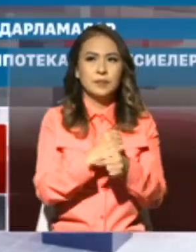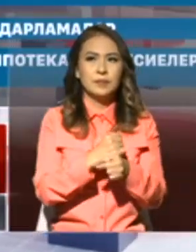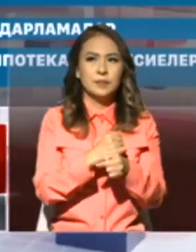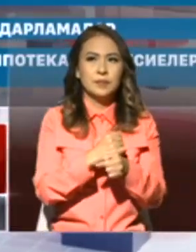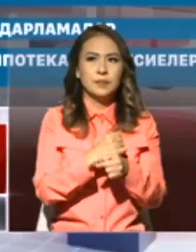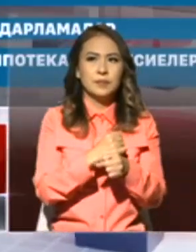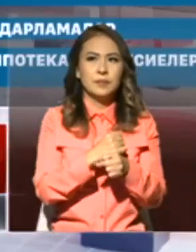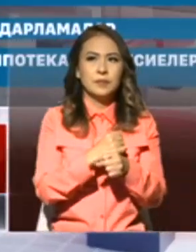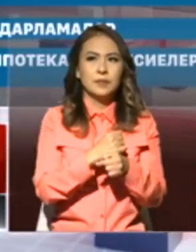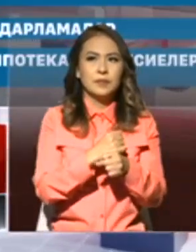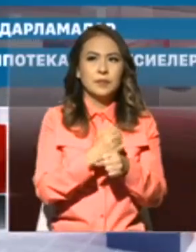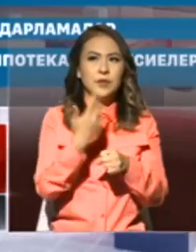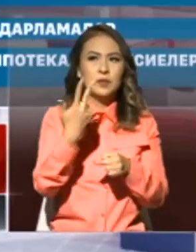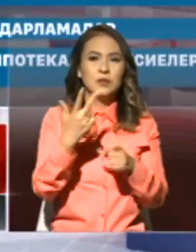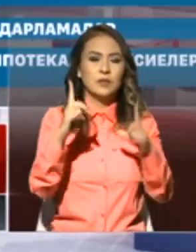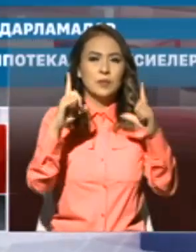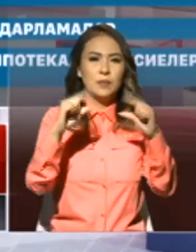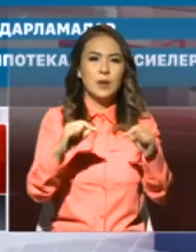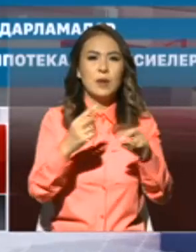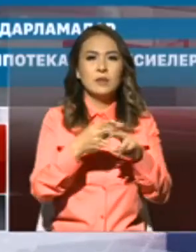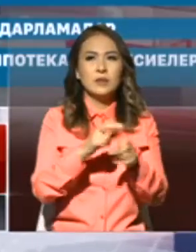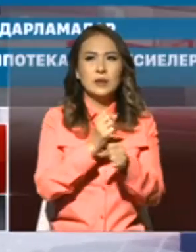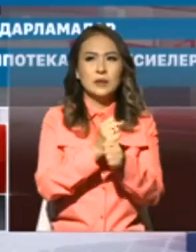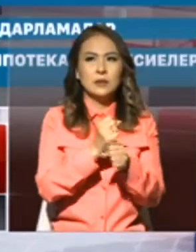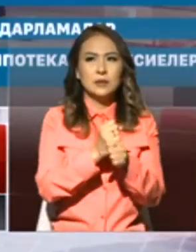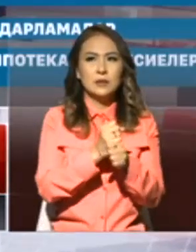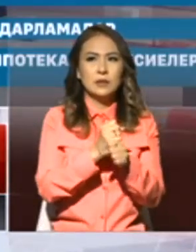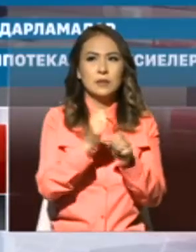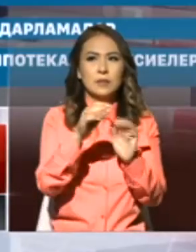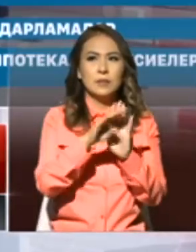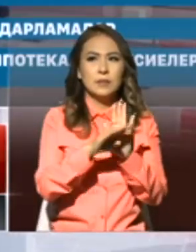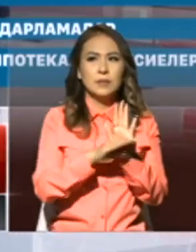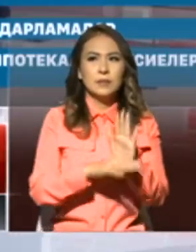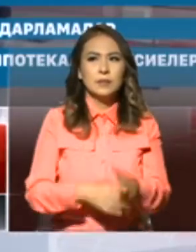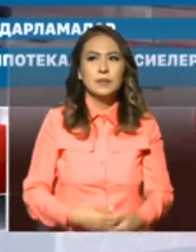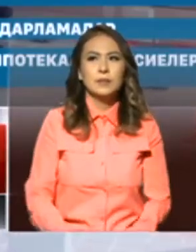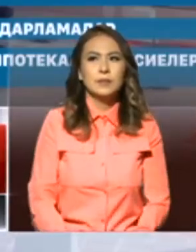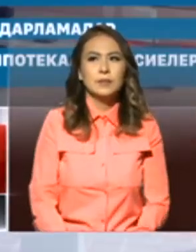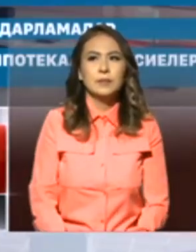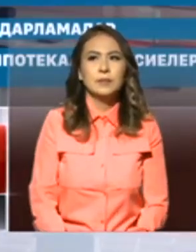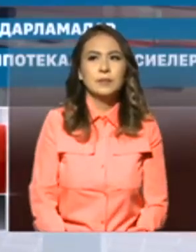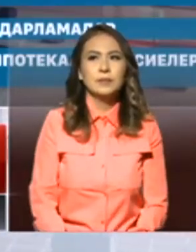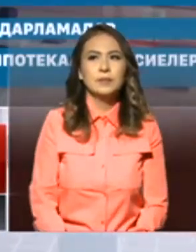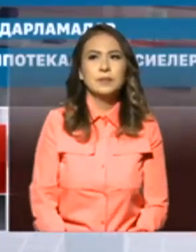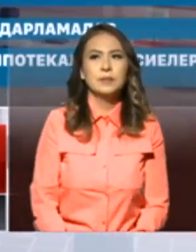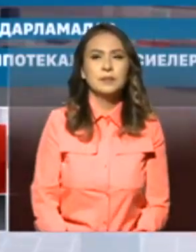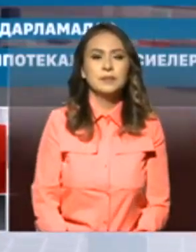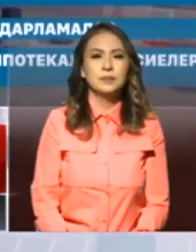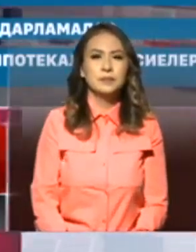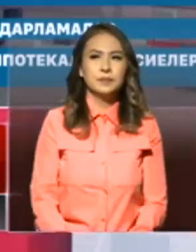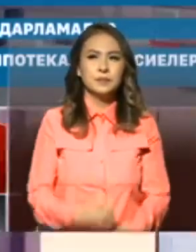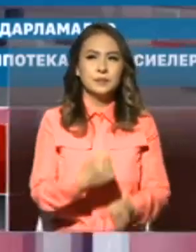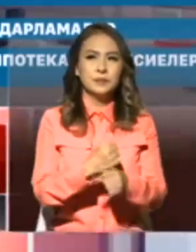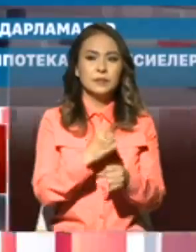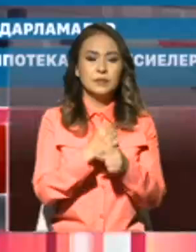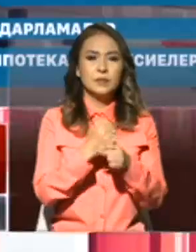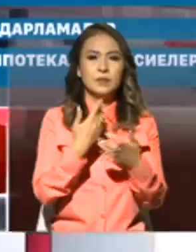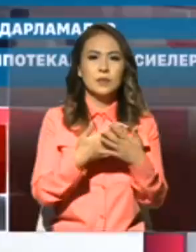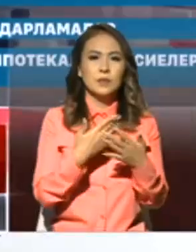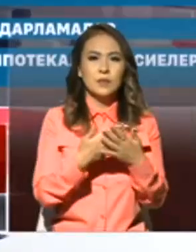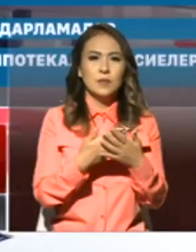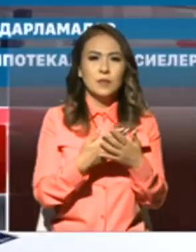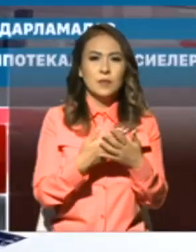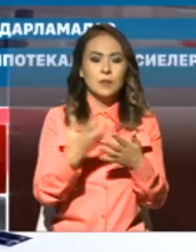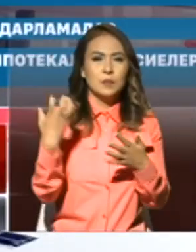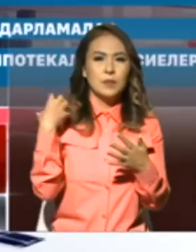соның ішіндегі бағдарлама. Үшеу бір бағдарлама. Үш бағытта жүретін. Иә, дәл үшінде қоса кетейінші, мынаны қараңыздаршы, былай істеп тастаған. Мүмкін